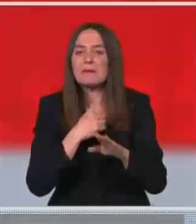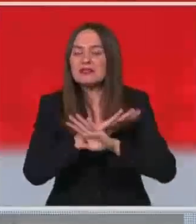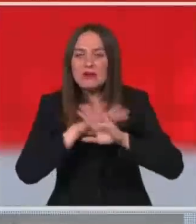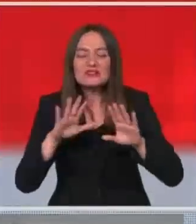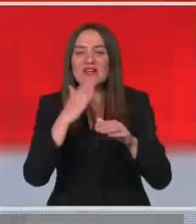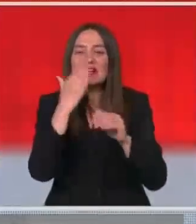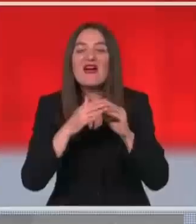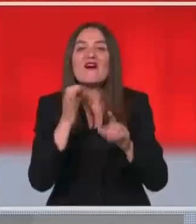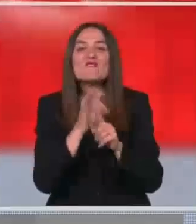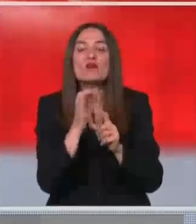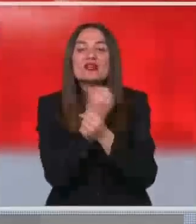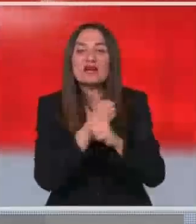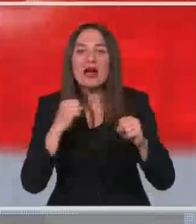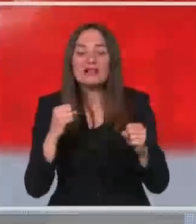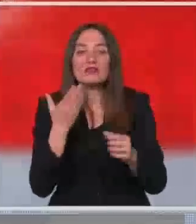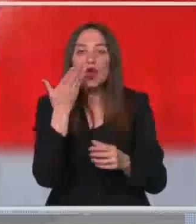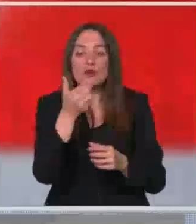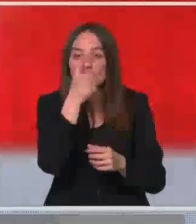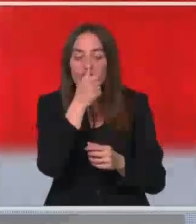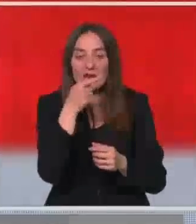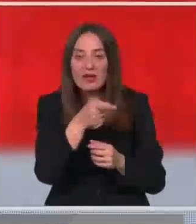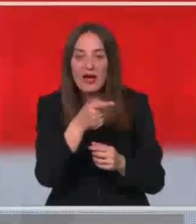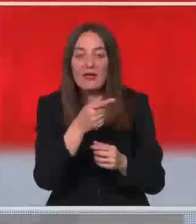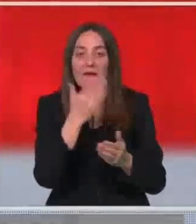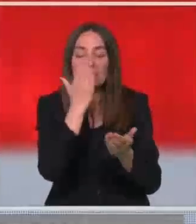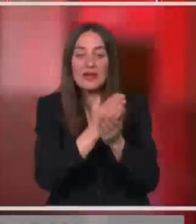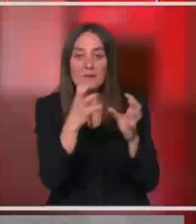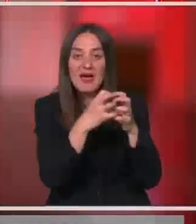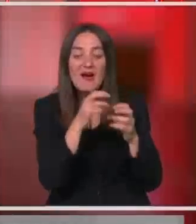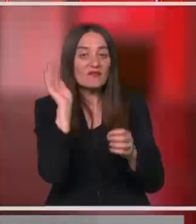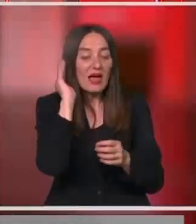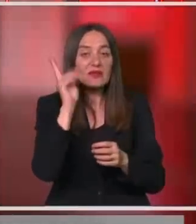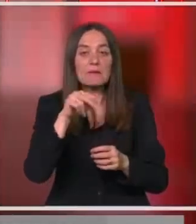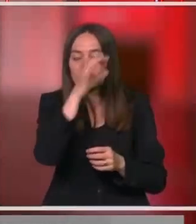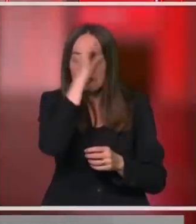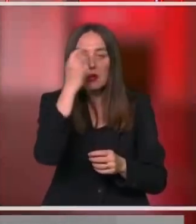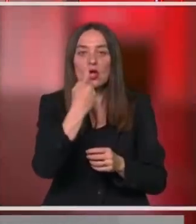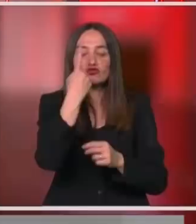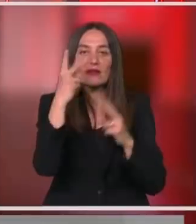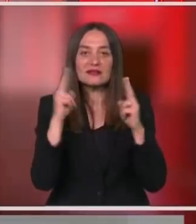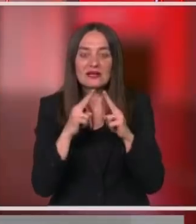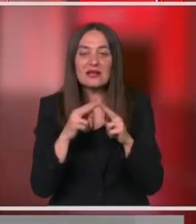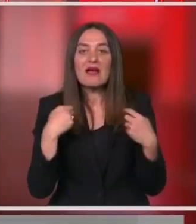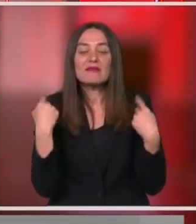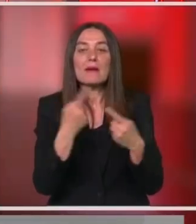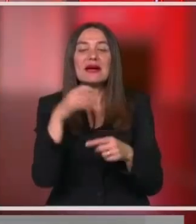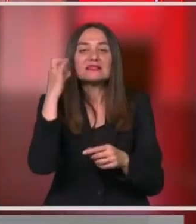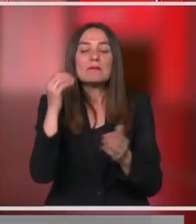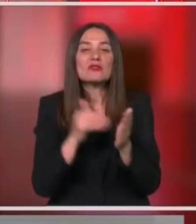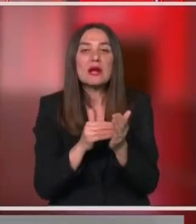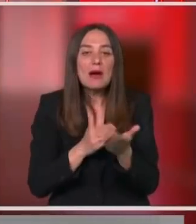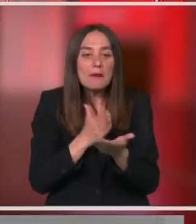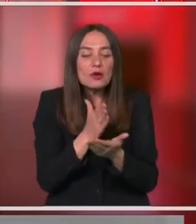sve sa Fondom za razvoj. Ono što taj implementacioni tim vlade, imat ćemo i ponedeljak još jedan sastanak, nama samo treba da prođemo